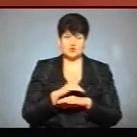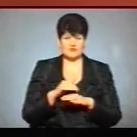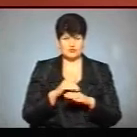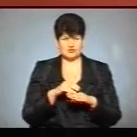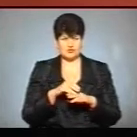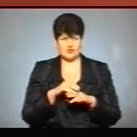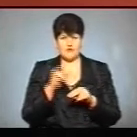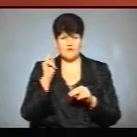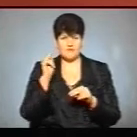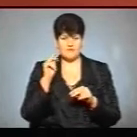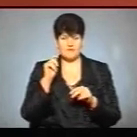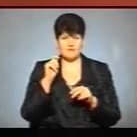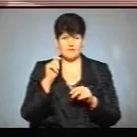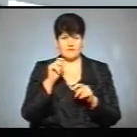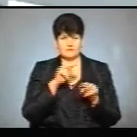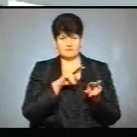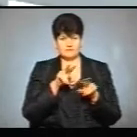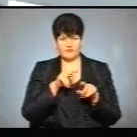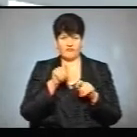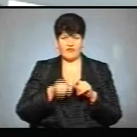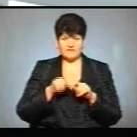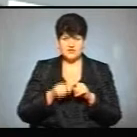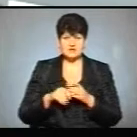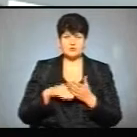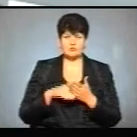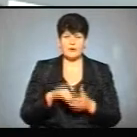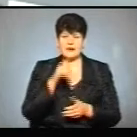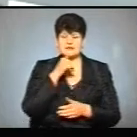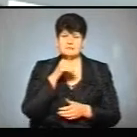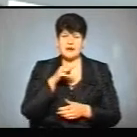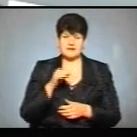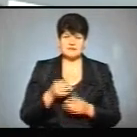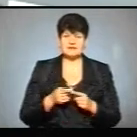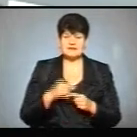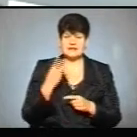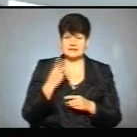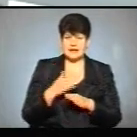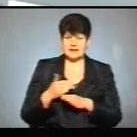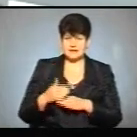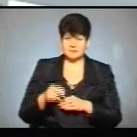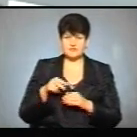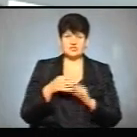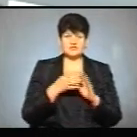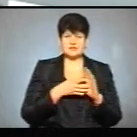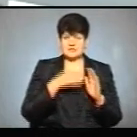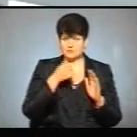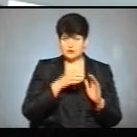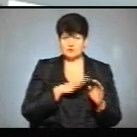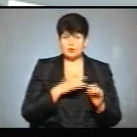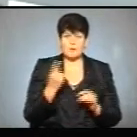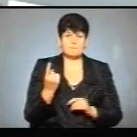вивчення за допомогою експертів. Тобто це є три етапи. І в 2019 році відбулася перша